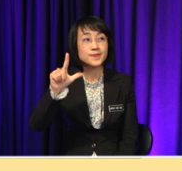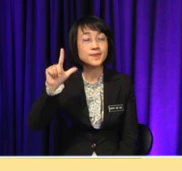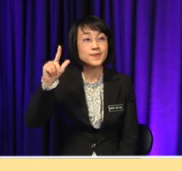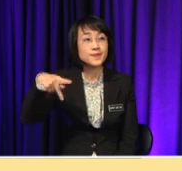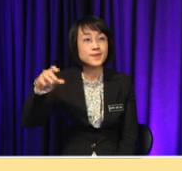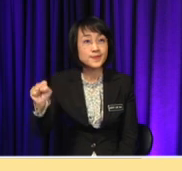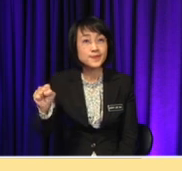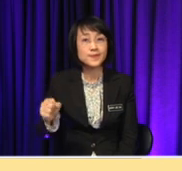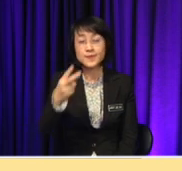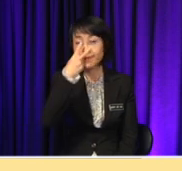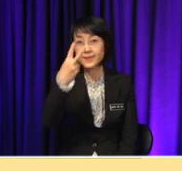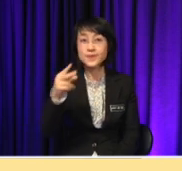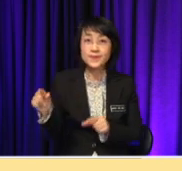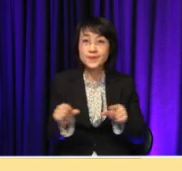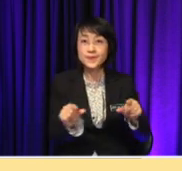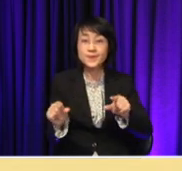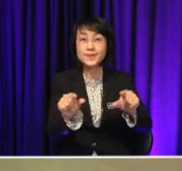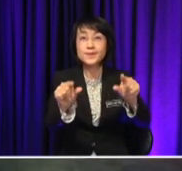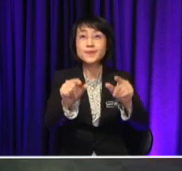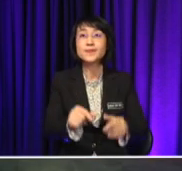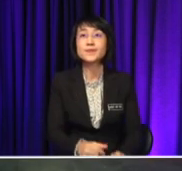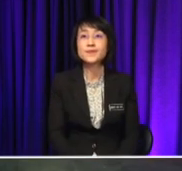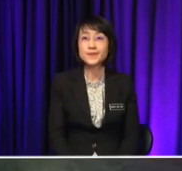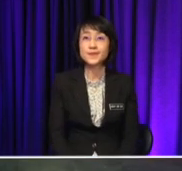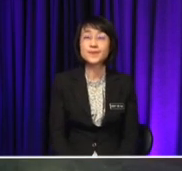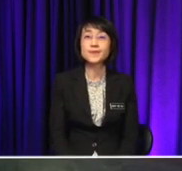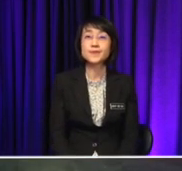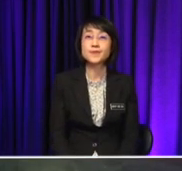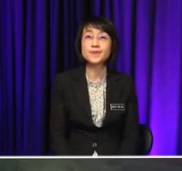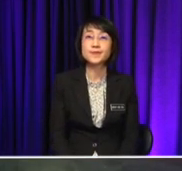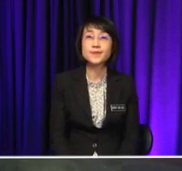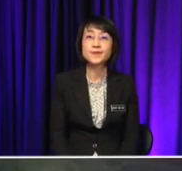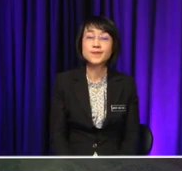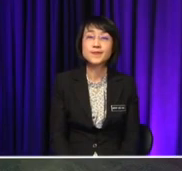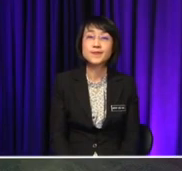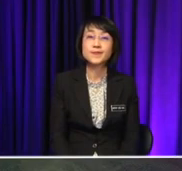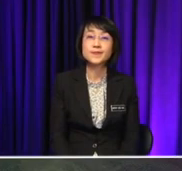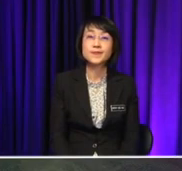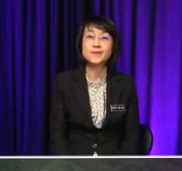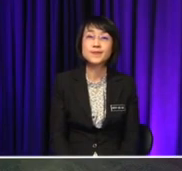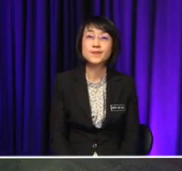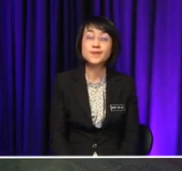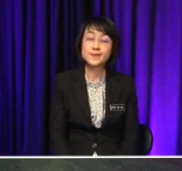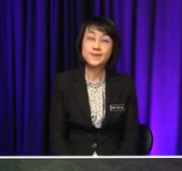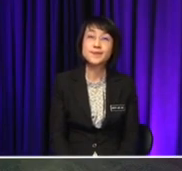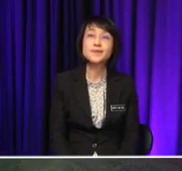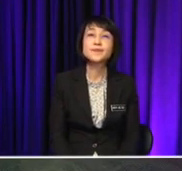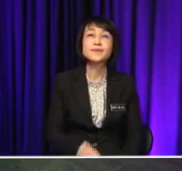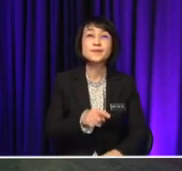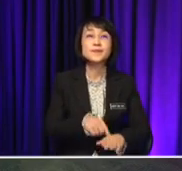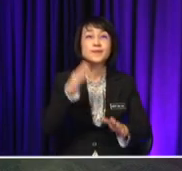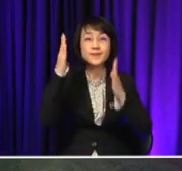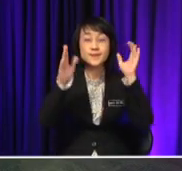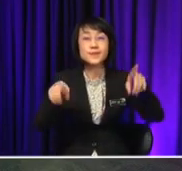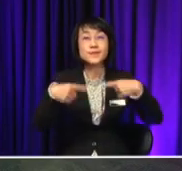Ai batu tuh Ais sini dia mencari Oh mencai aki mencari ini kegiatan pelacurnya Indonesia kita di tempat